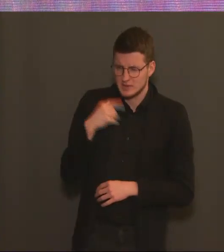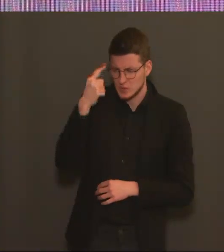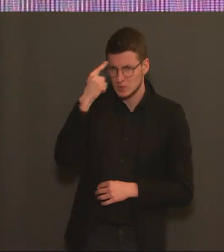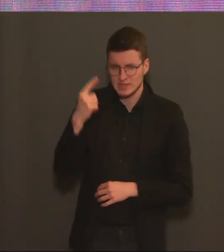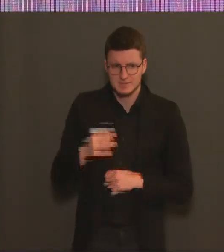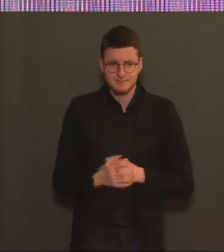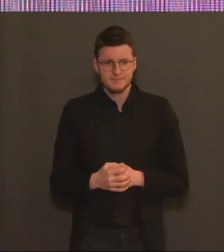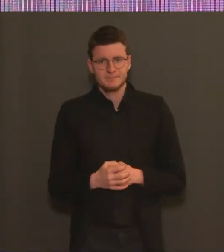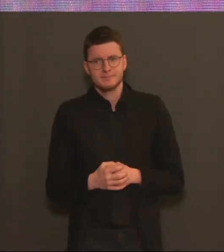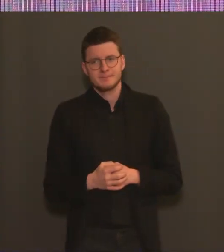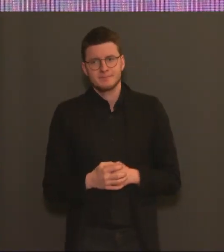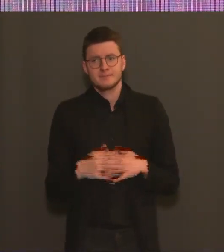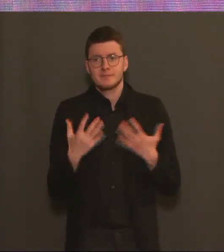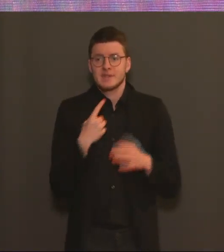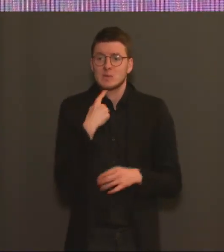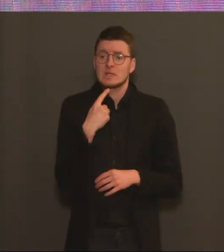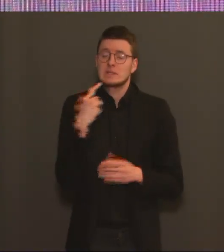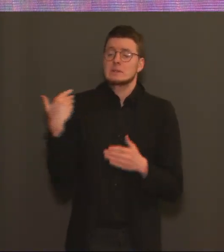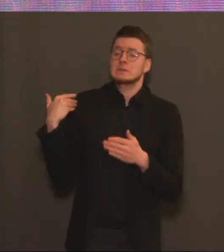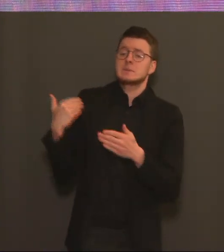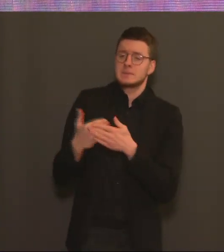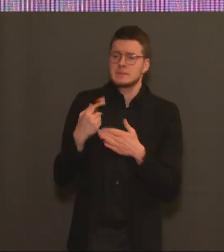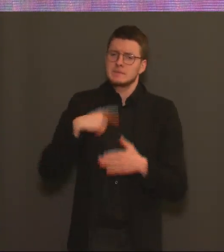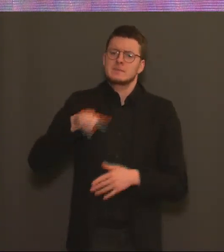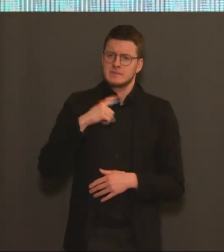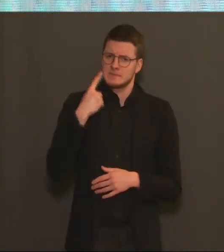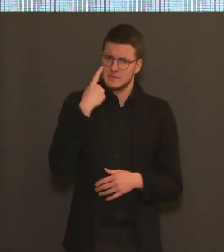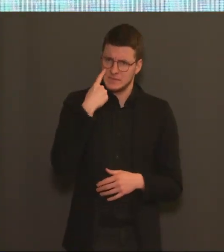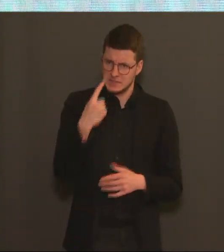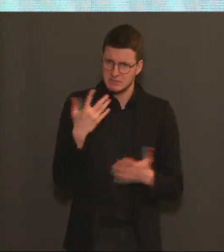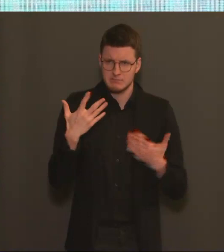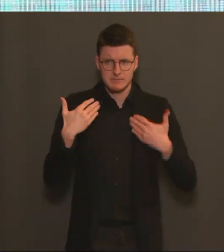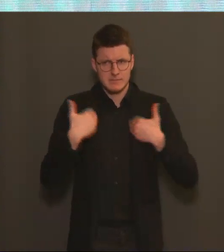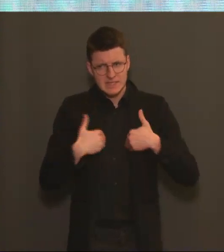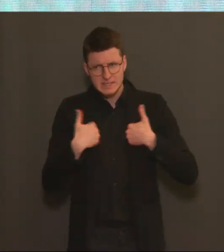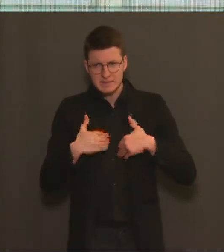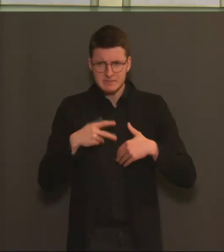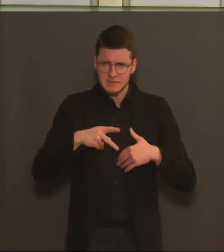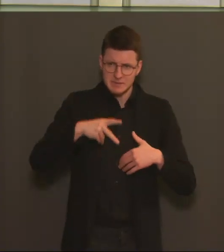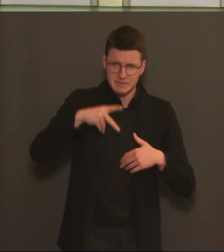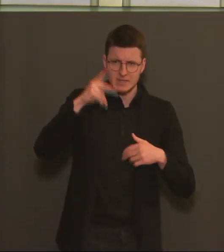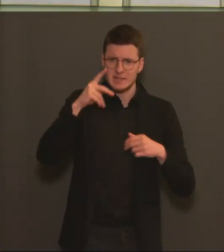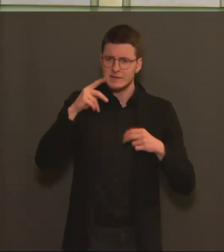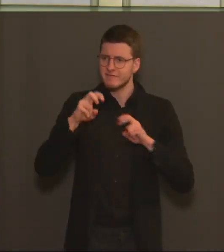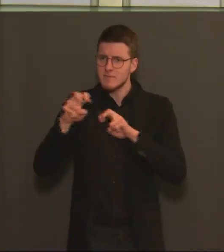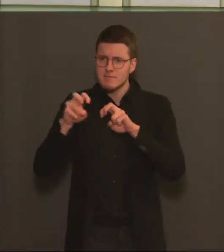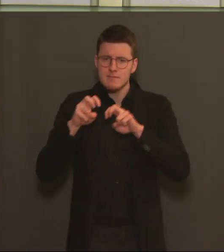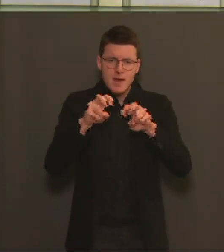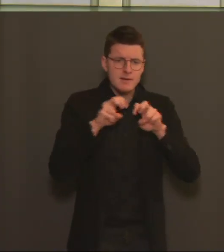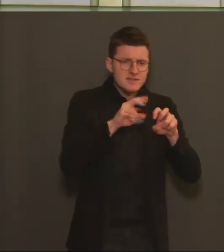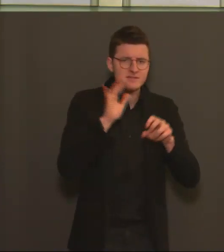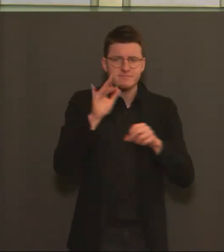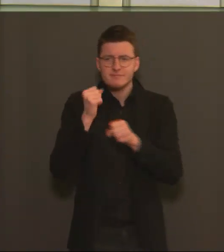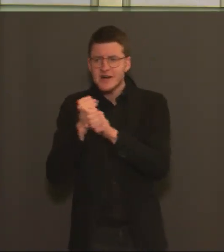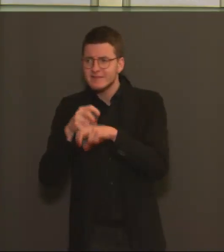De voorbije weken stellen we wel vast dat mensen zich terug wat vaker verplaatsen voor het werk. U kan